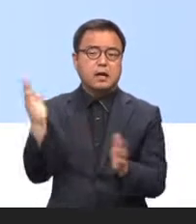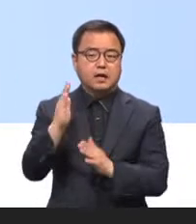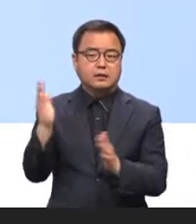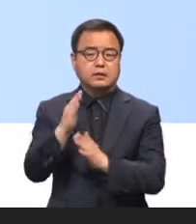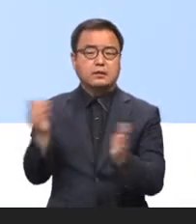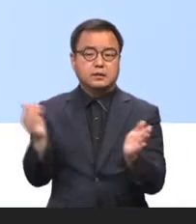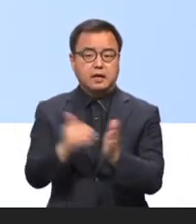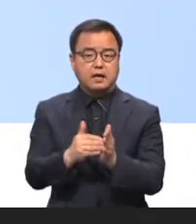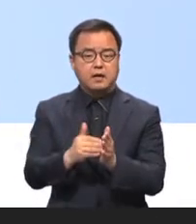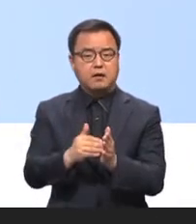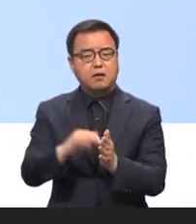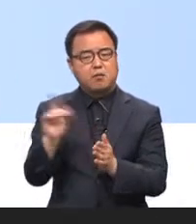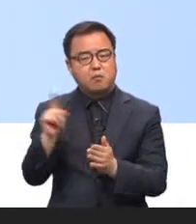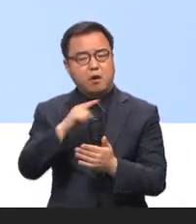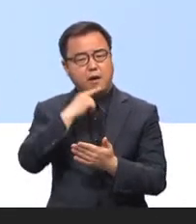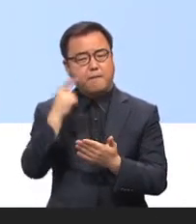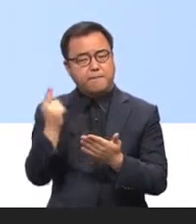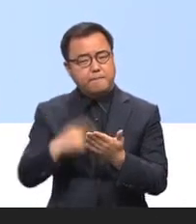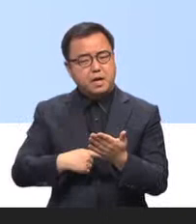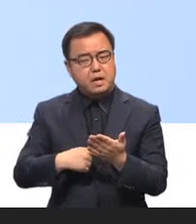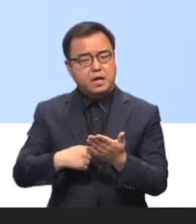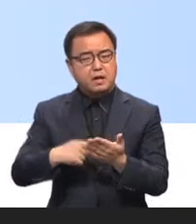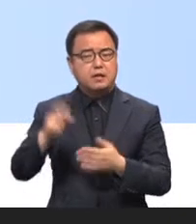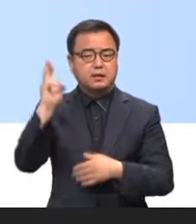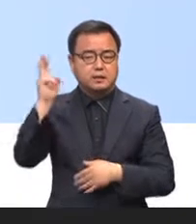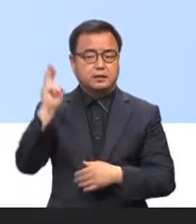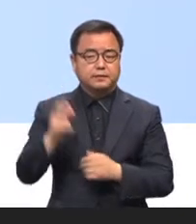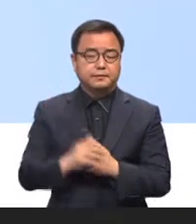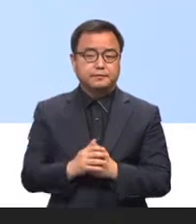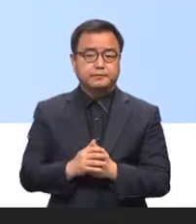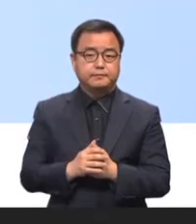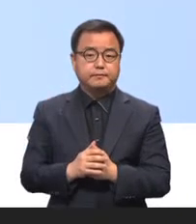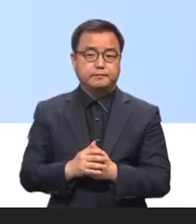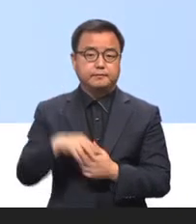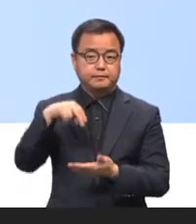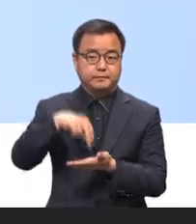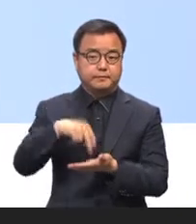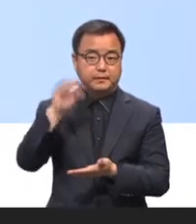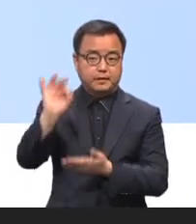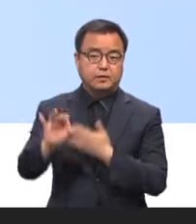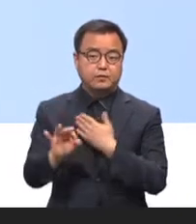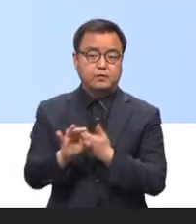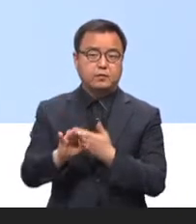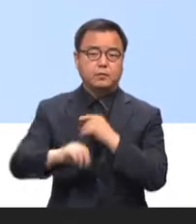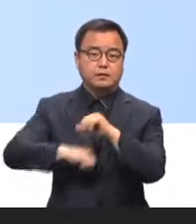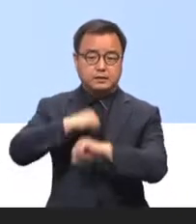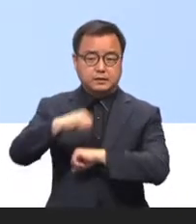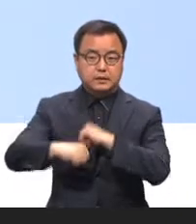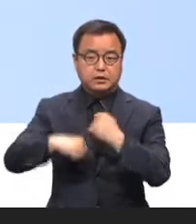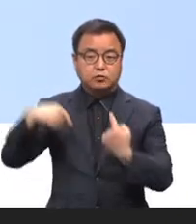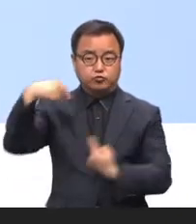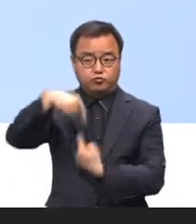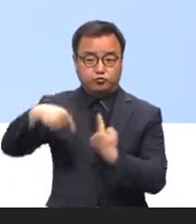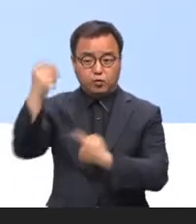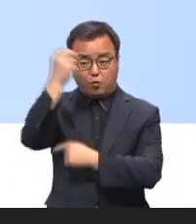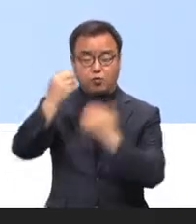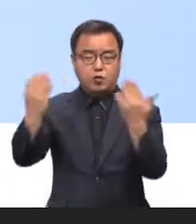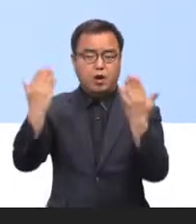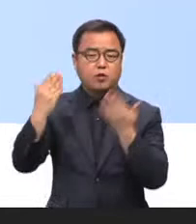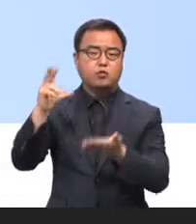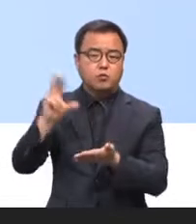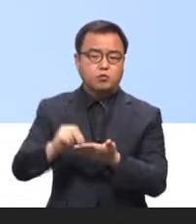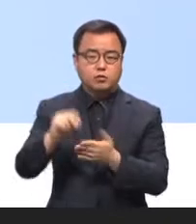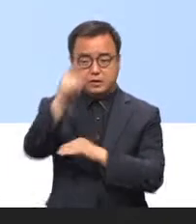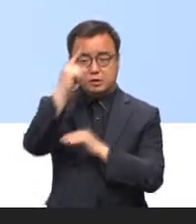선의의 피해가 우려됩니다 그렇죠 이런 점에서 볼 때 이 자사고 문제는 그 정권이 나